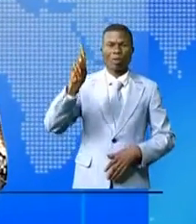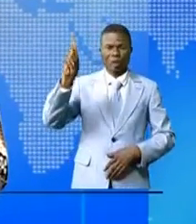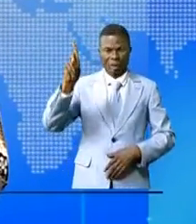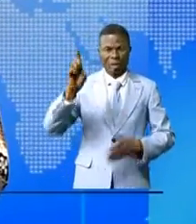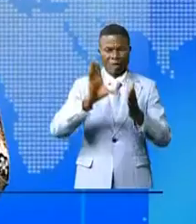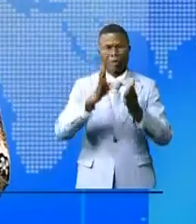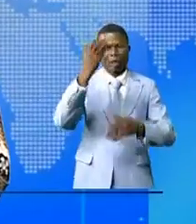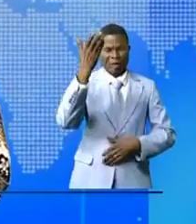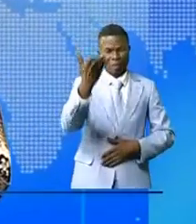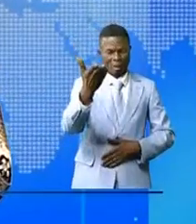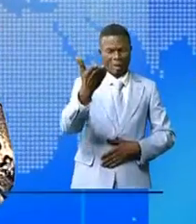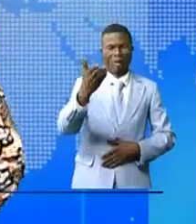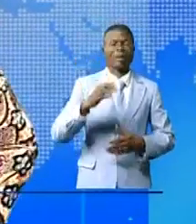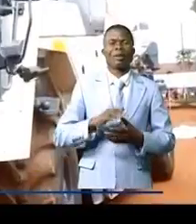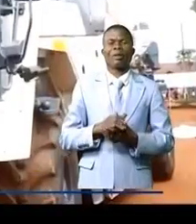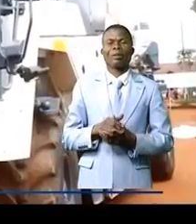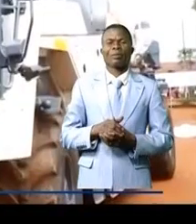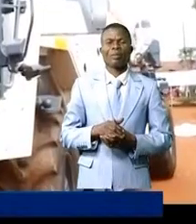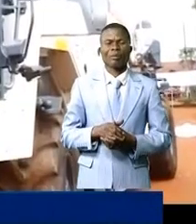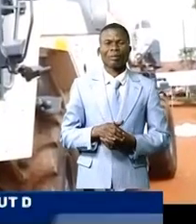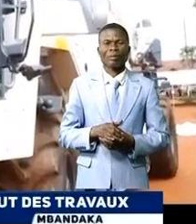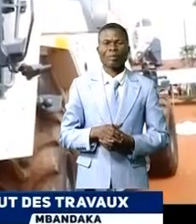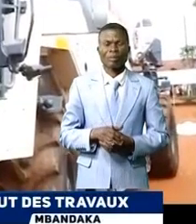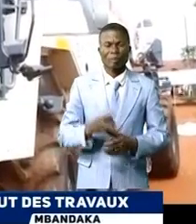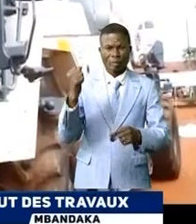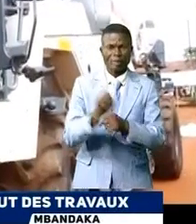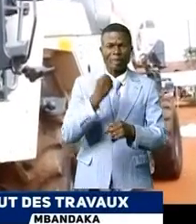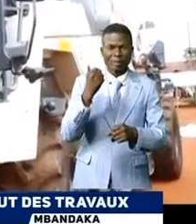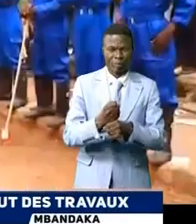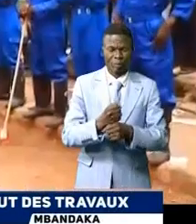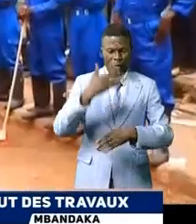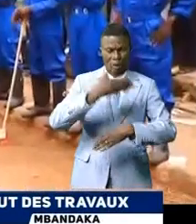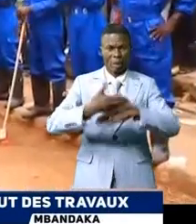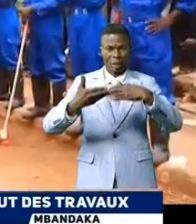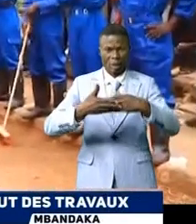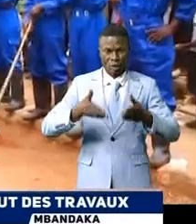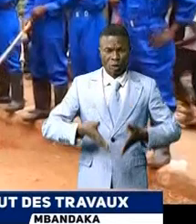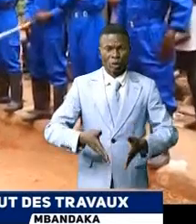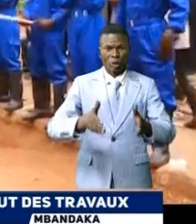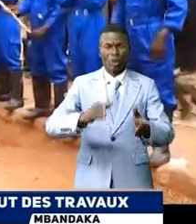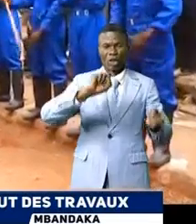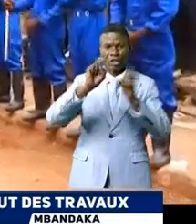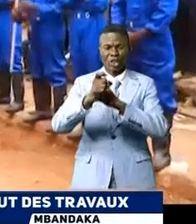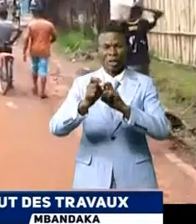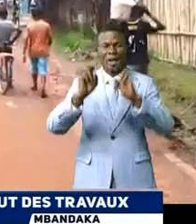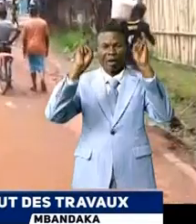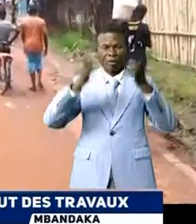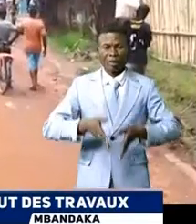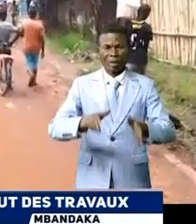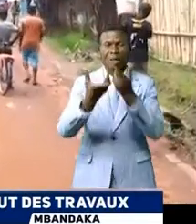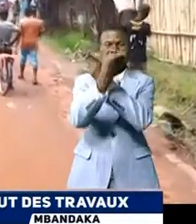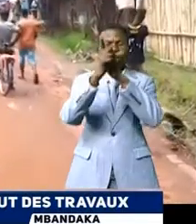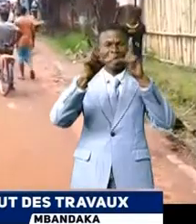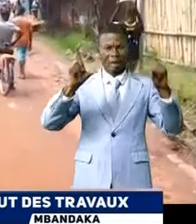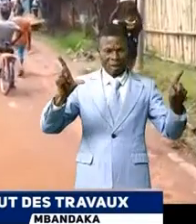Aimé Mutombo, rendu par Blaise Boko-Kassanda. Les travaux de réhabilitation et de modernisation de l'avenue de la